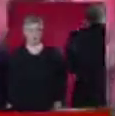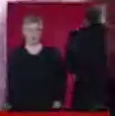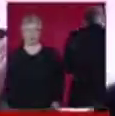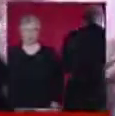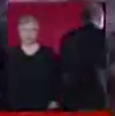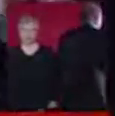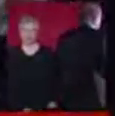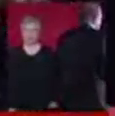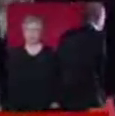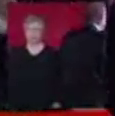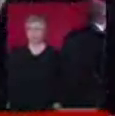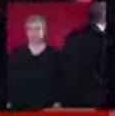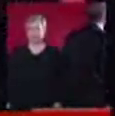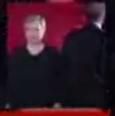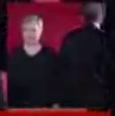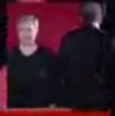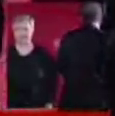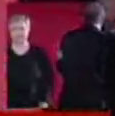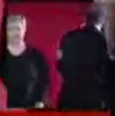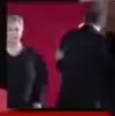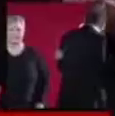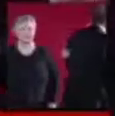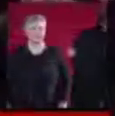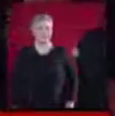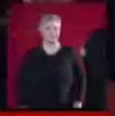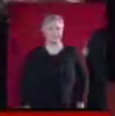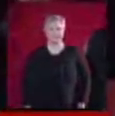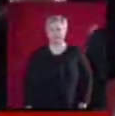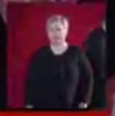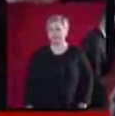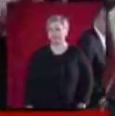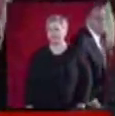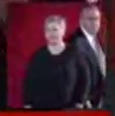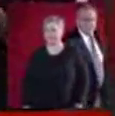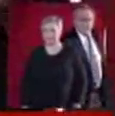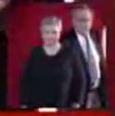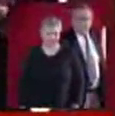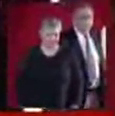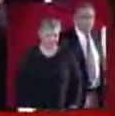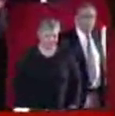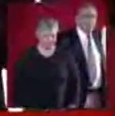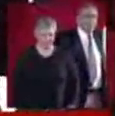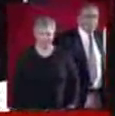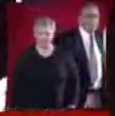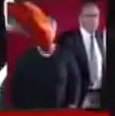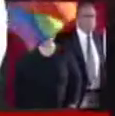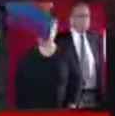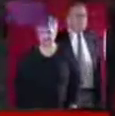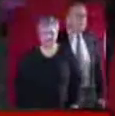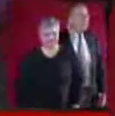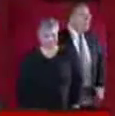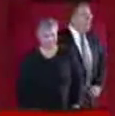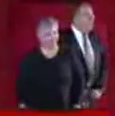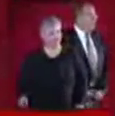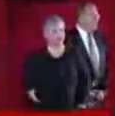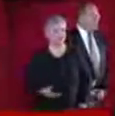συριζα στη νομική σχολή κομοτηνής σήμερα είναι ενεργό μέλος της μουσουλμανικής μειονότητας στη